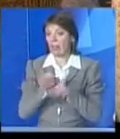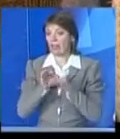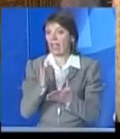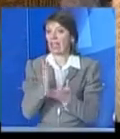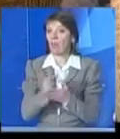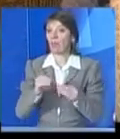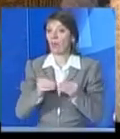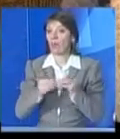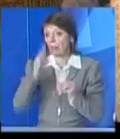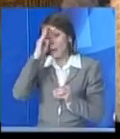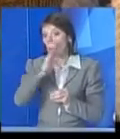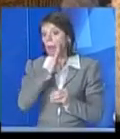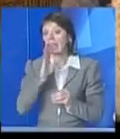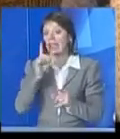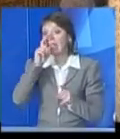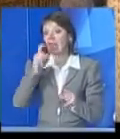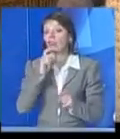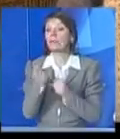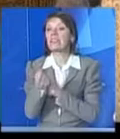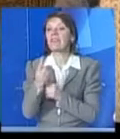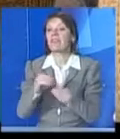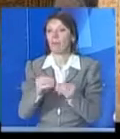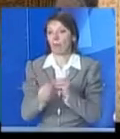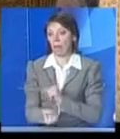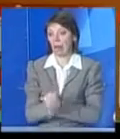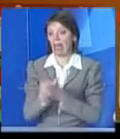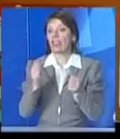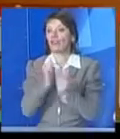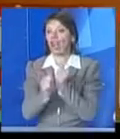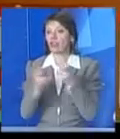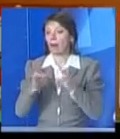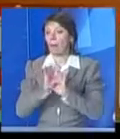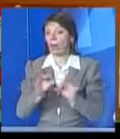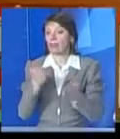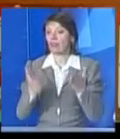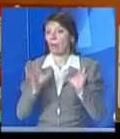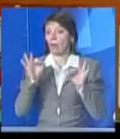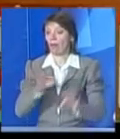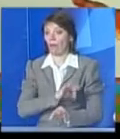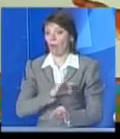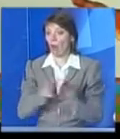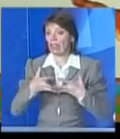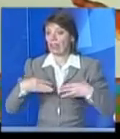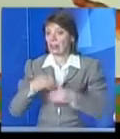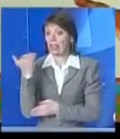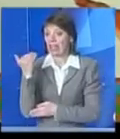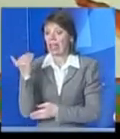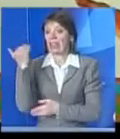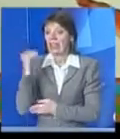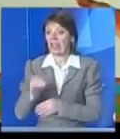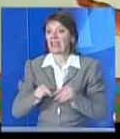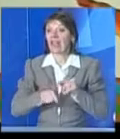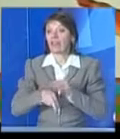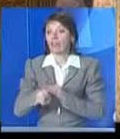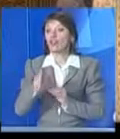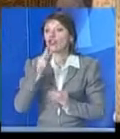проблеми є, то батьки не розуміють, звідки та проблема йде. І дуже часто їм треба пояснювати, якщо правильно виховувати в сім'ї дитину, а дитина йде в школу, наприклад, вже 6 років